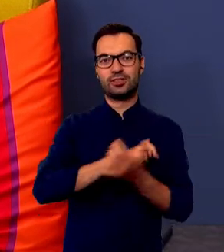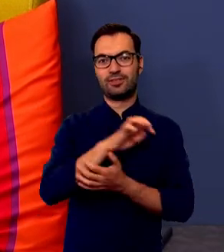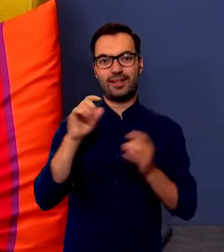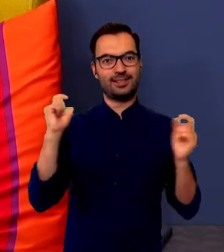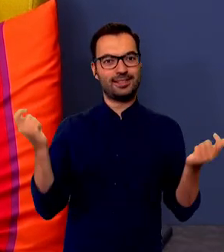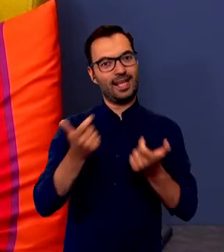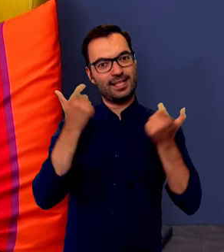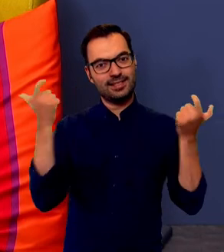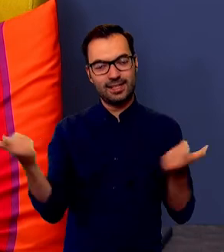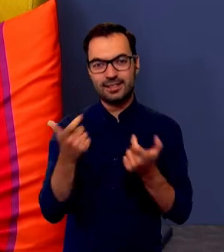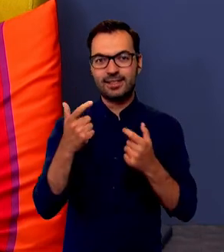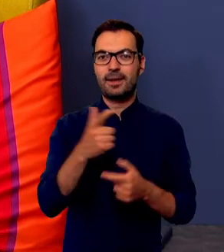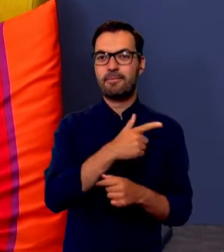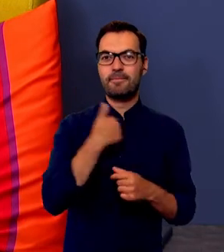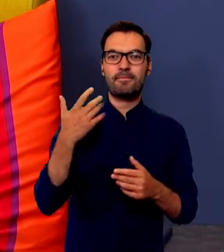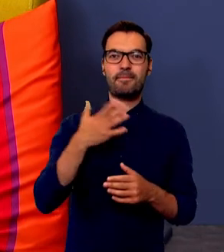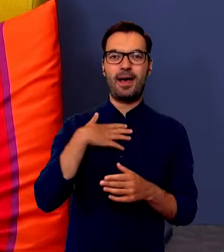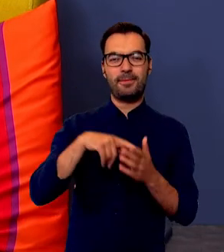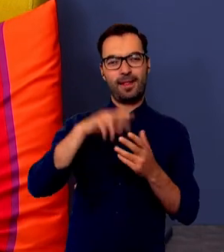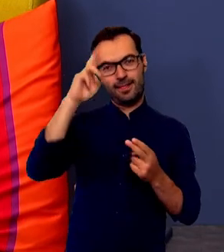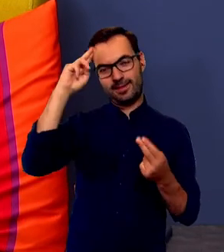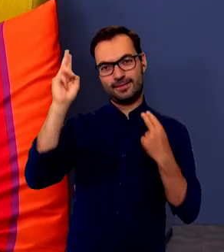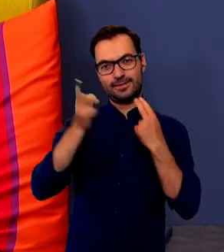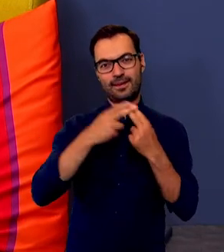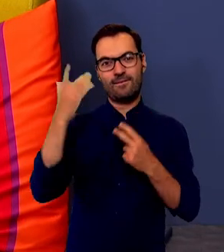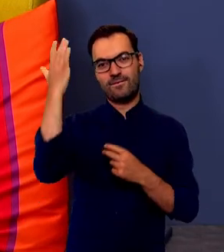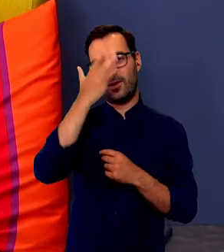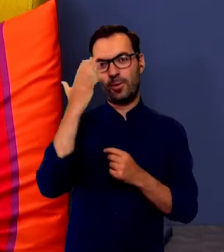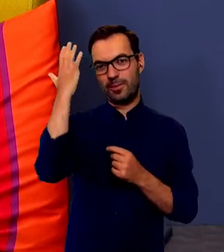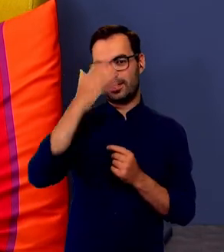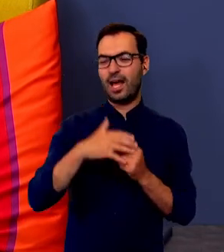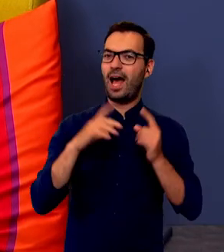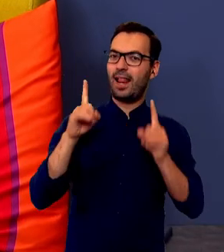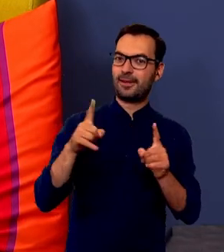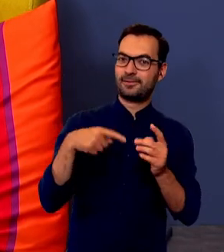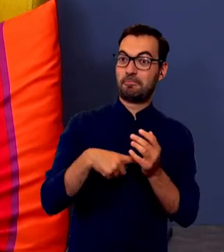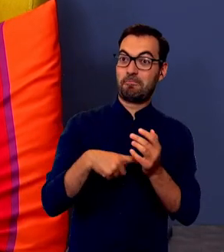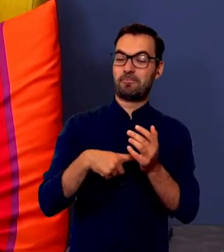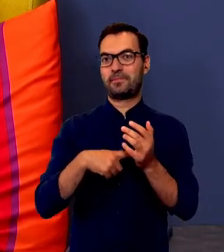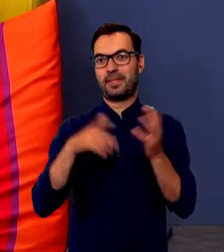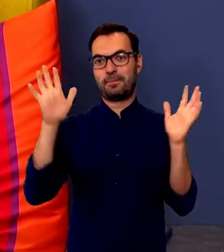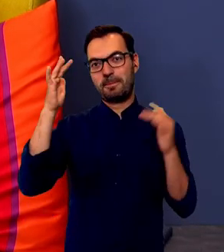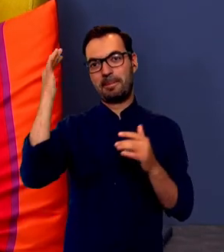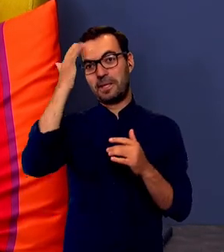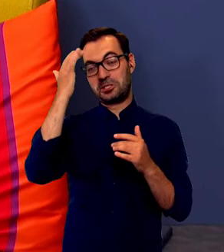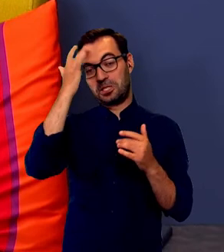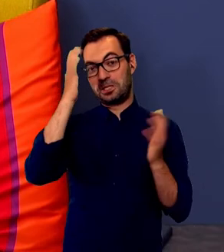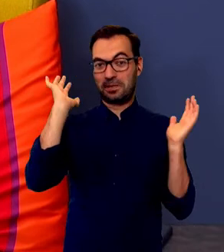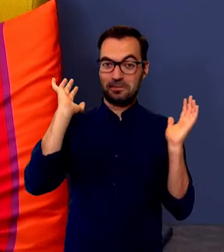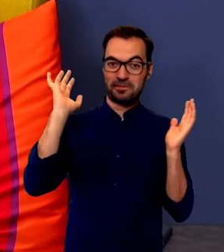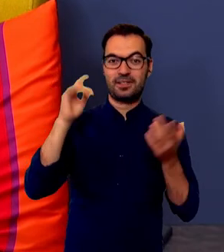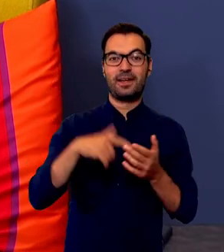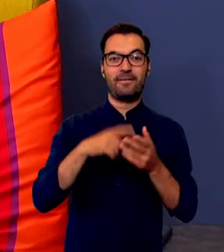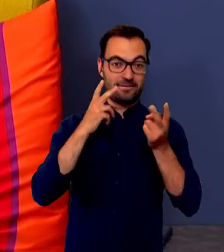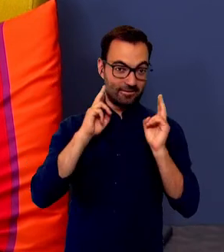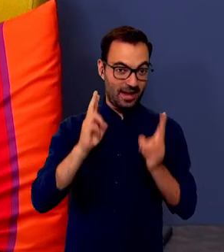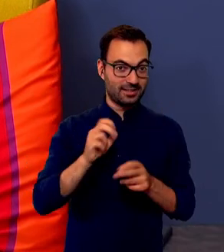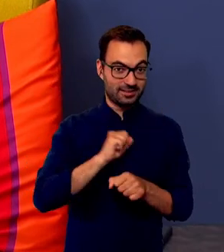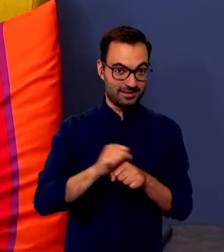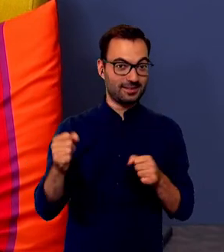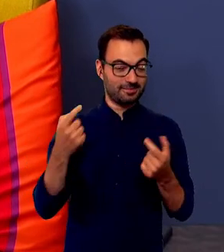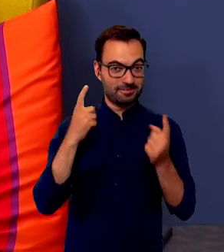do świata, o którym mamy pewne wyobrażenia. Pytanie, czy te nasze wyobrażenia, a może marzenia nawet z nim związane, mają przełożenie